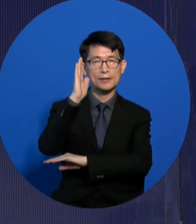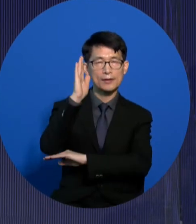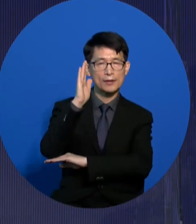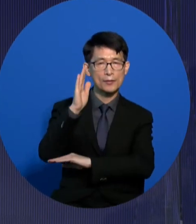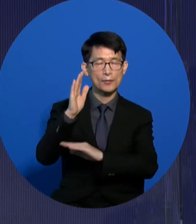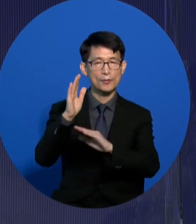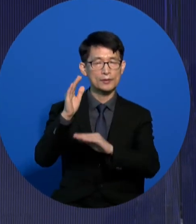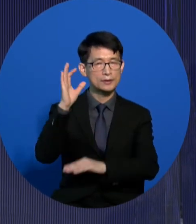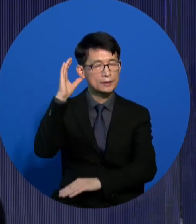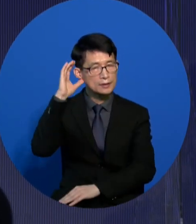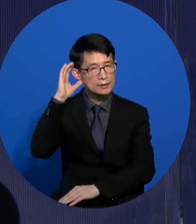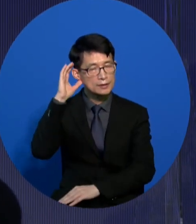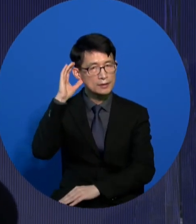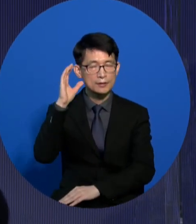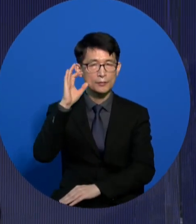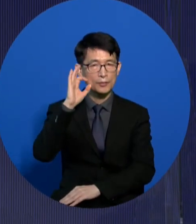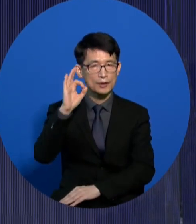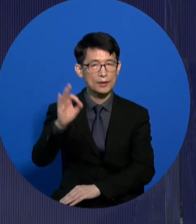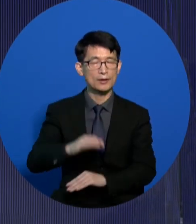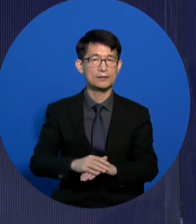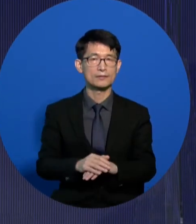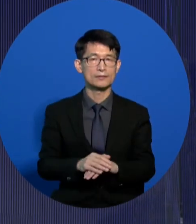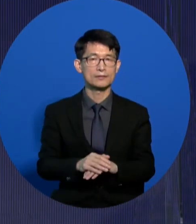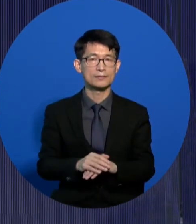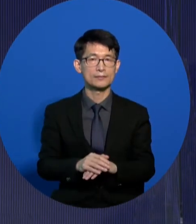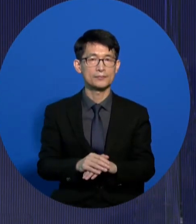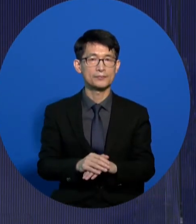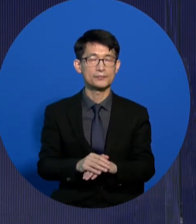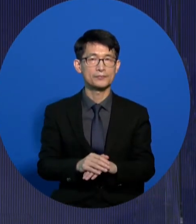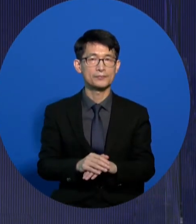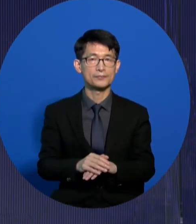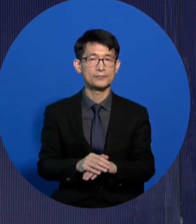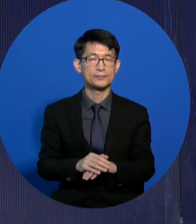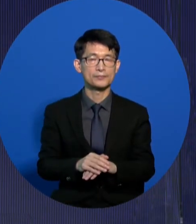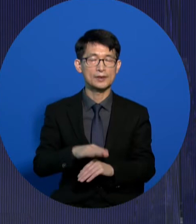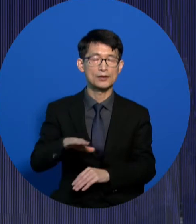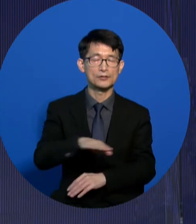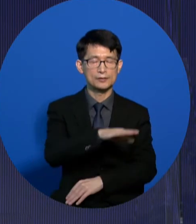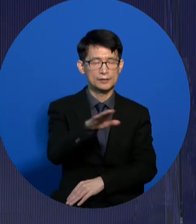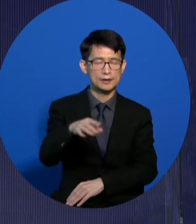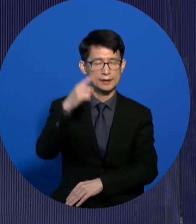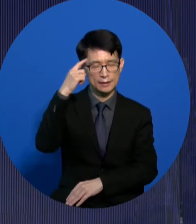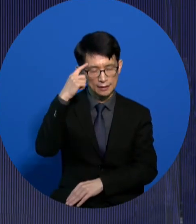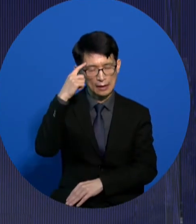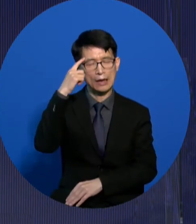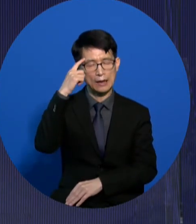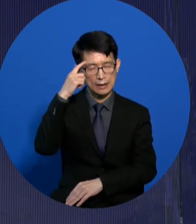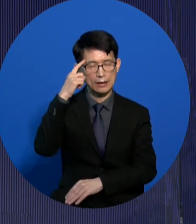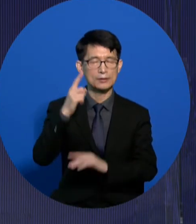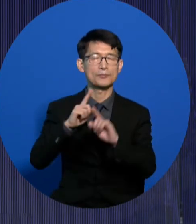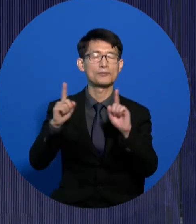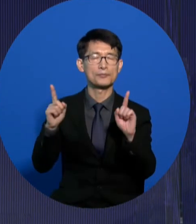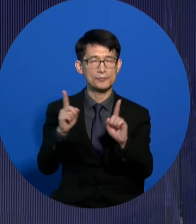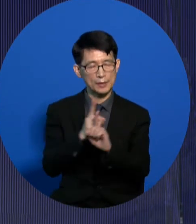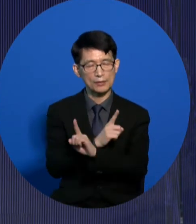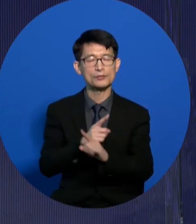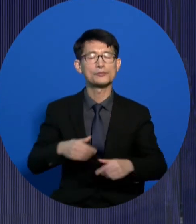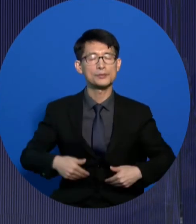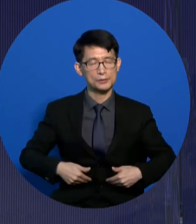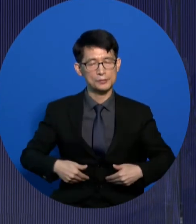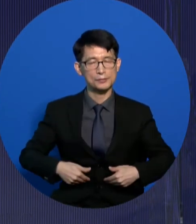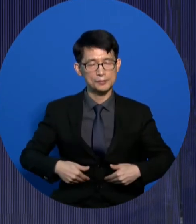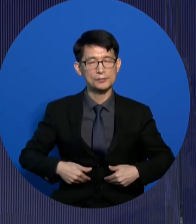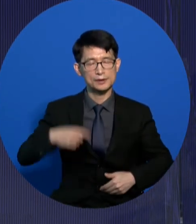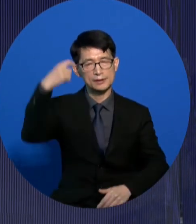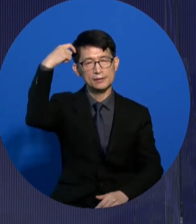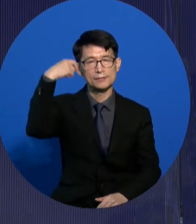듣고 돌아보면서 우리의 좀 생각을 통일할 필요성이 있다라는 좀 생각을 많이 가졌어요. 특히